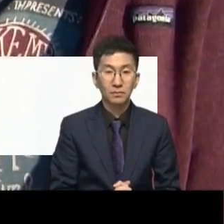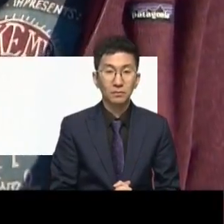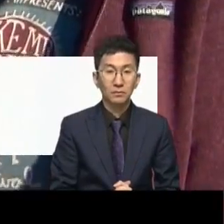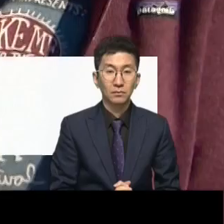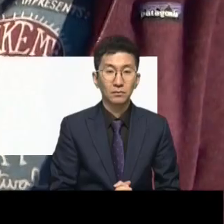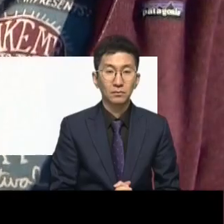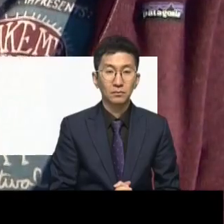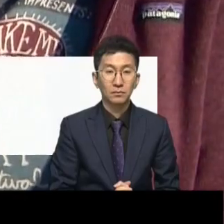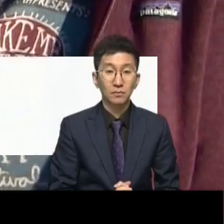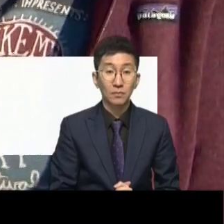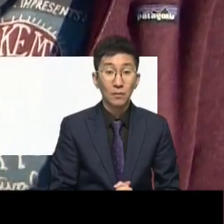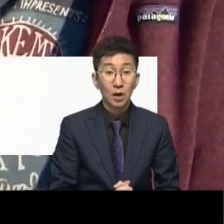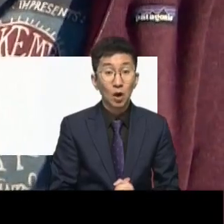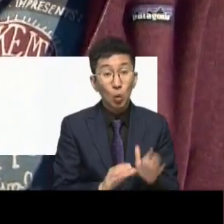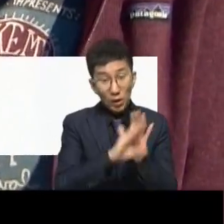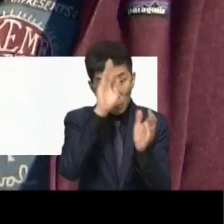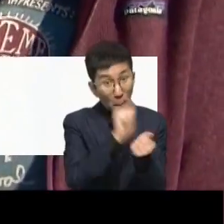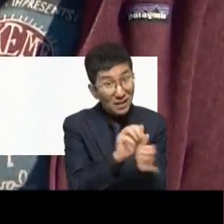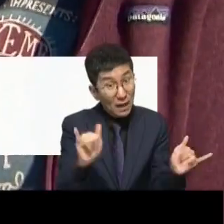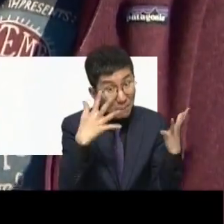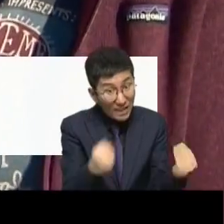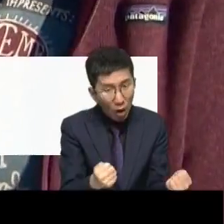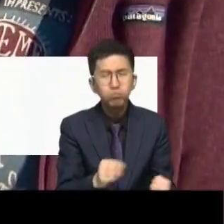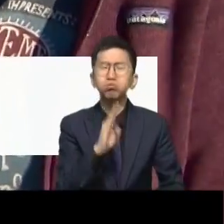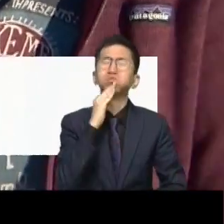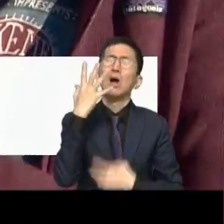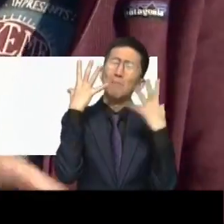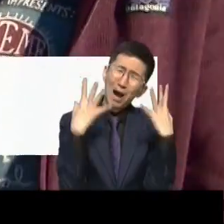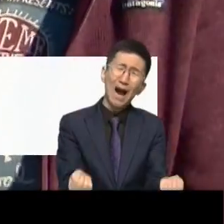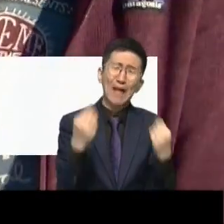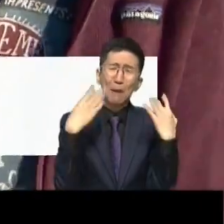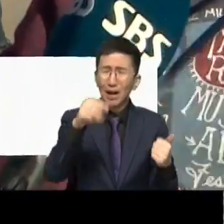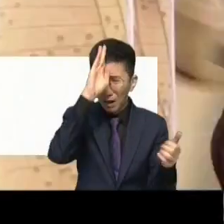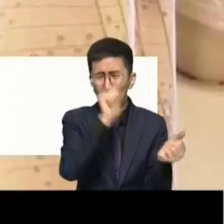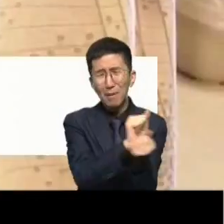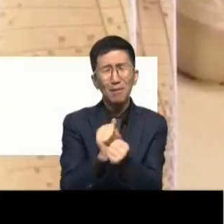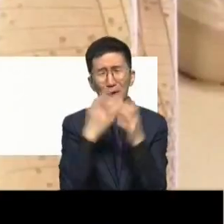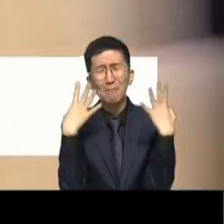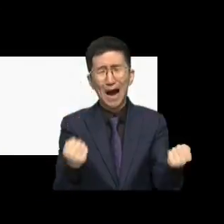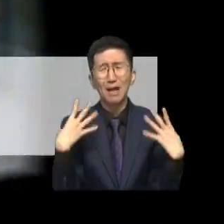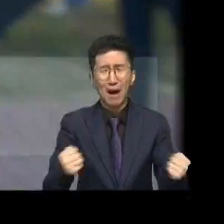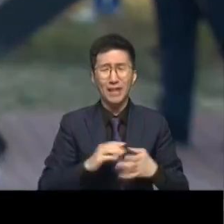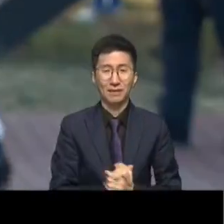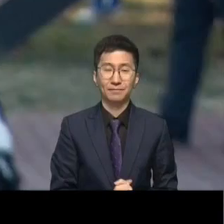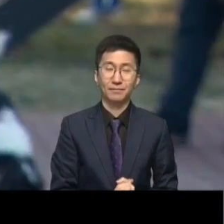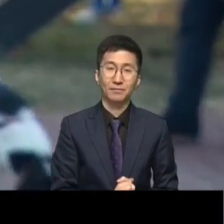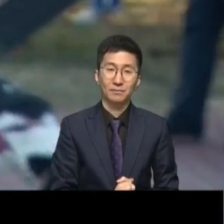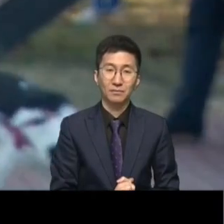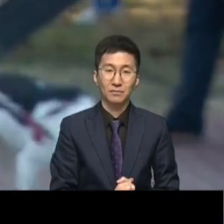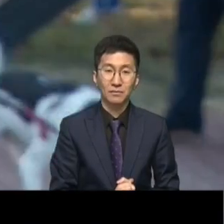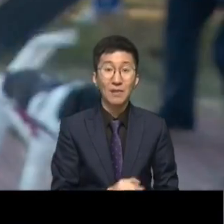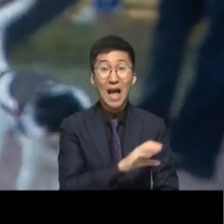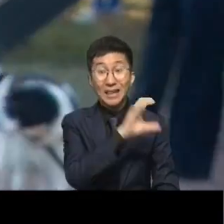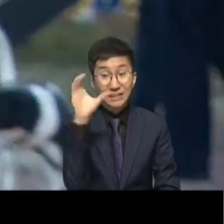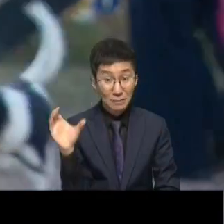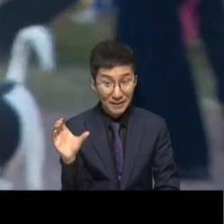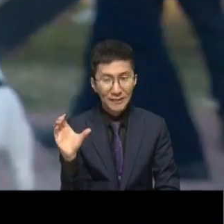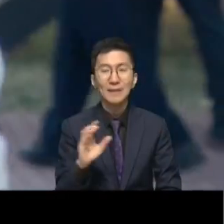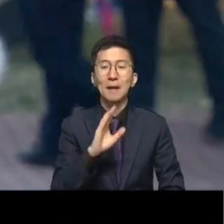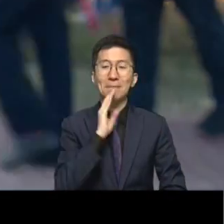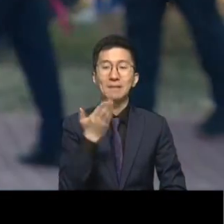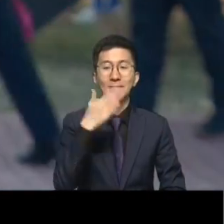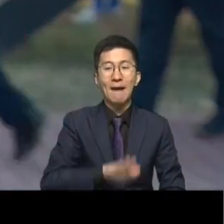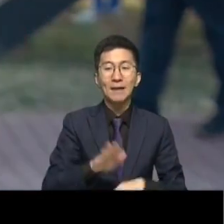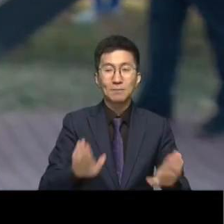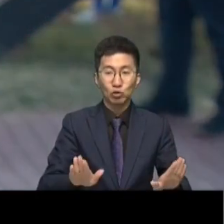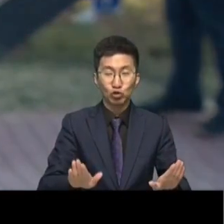get infected? Yes, yes, absolutely. I know so many people infected right now. 크리스마스 휴일인데도 이번